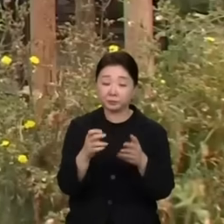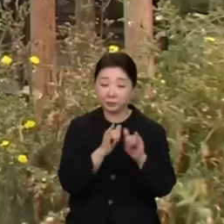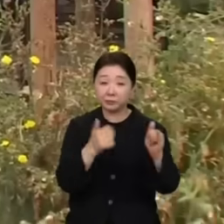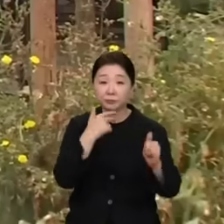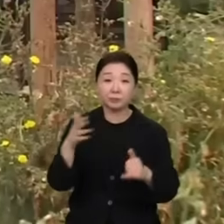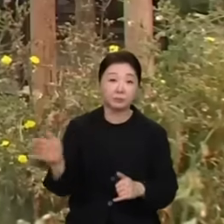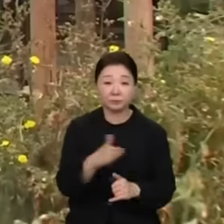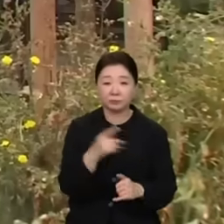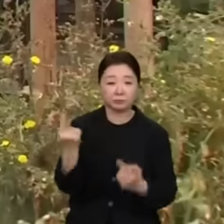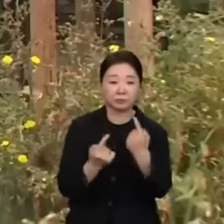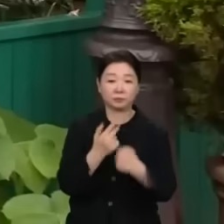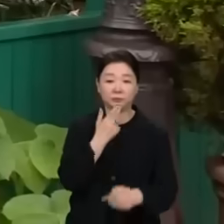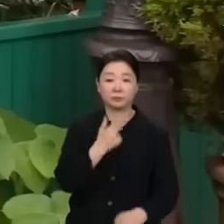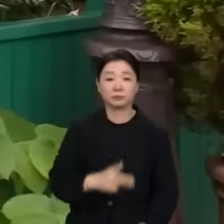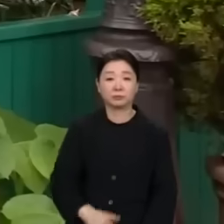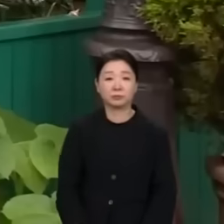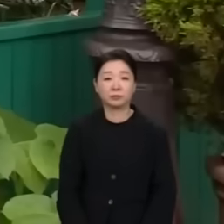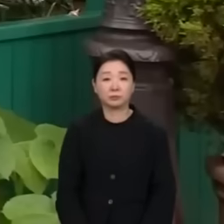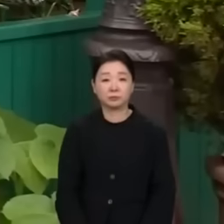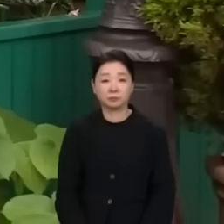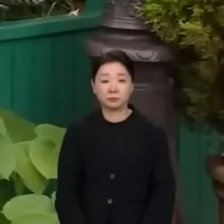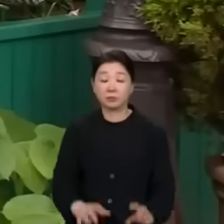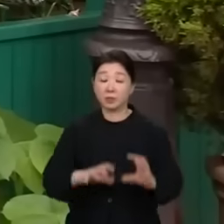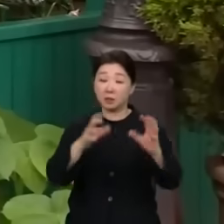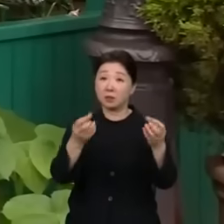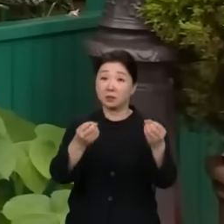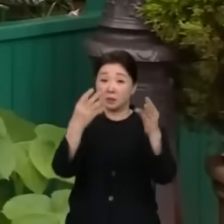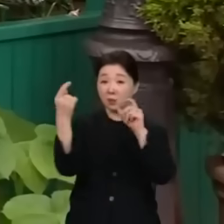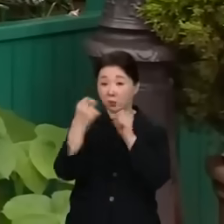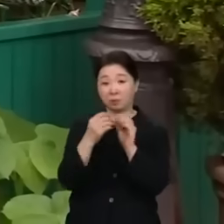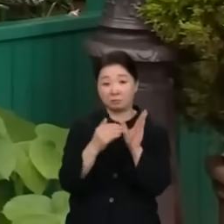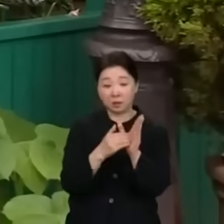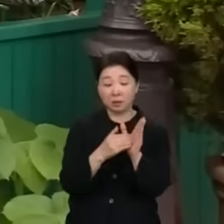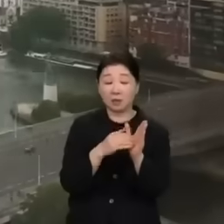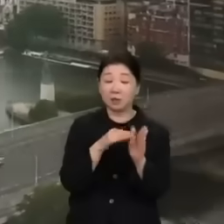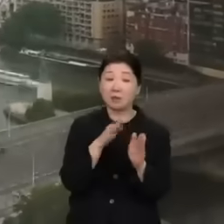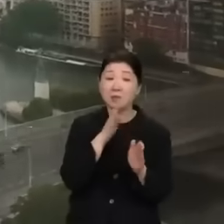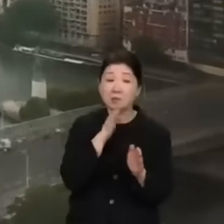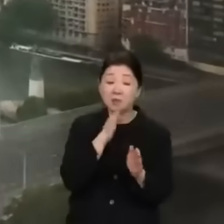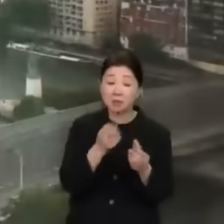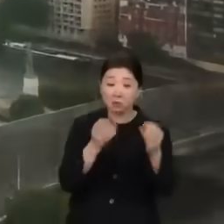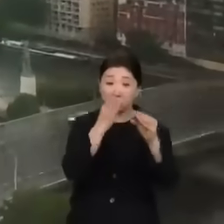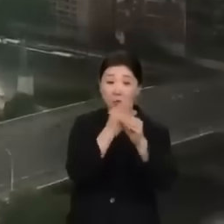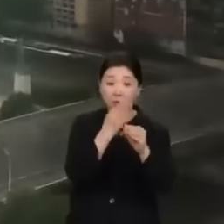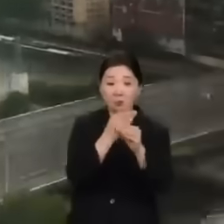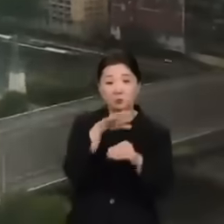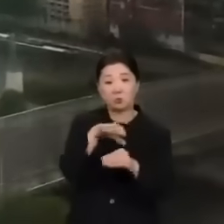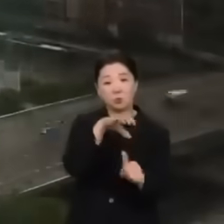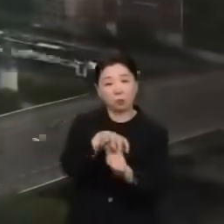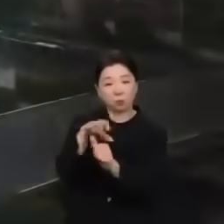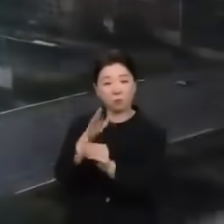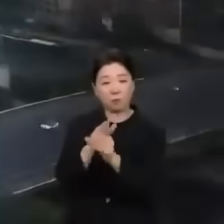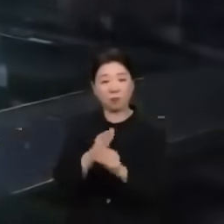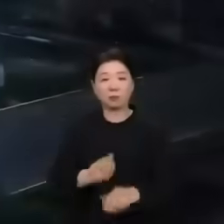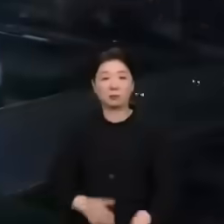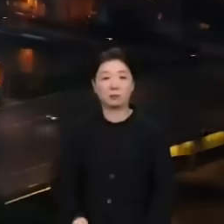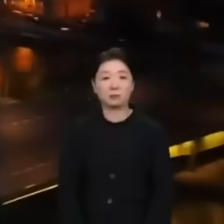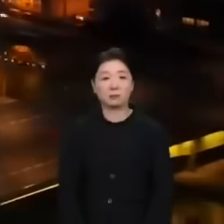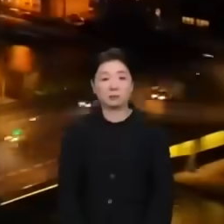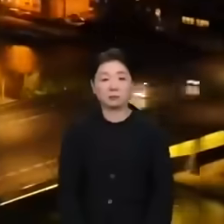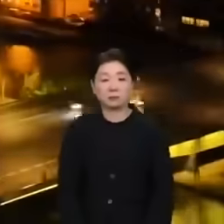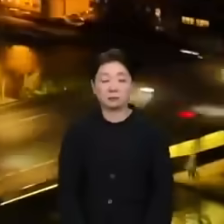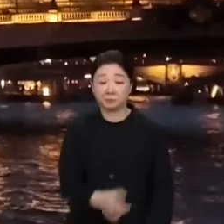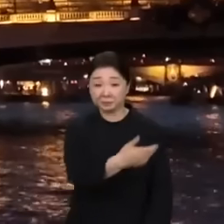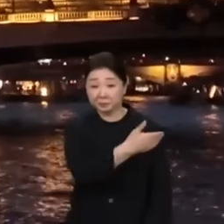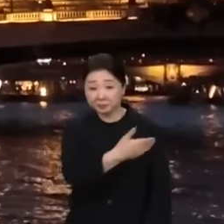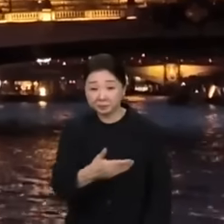인적이 드뭅니다. 세계인의 잔치를 눈앞에 뒀지만 정작 축제의 중심지는 통제되고 있습니다.